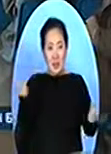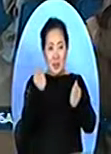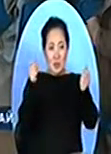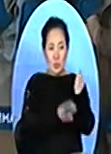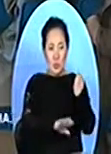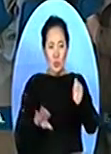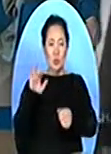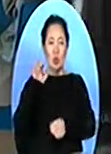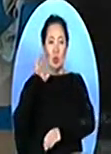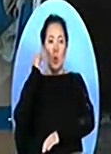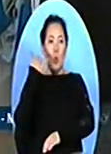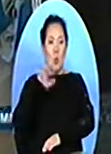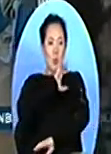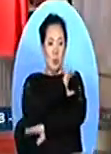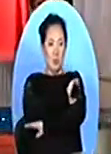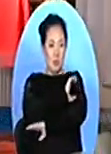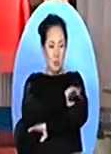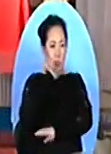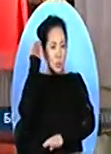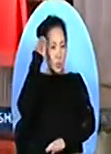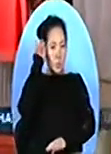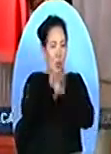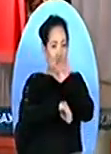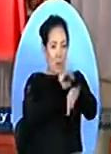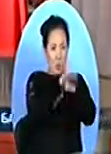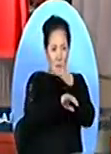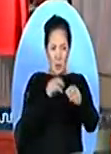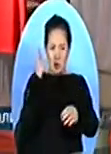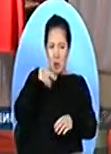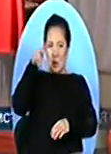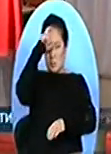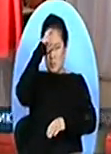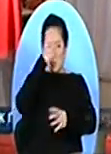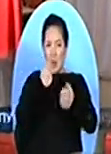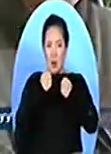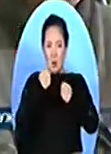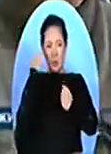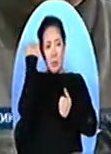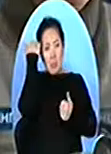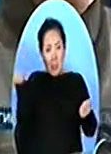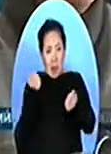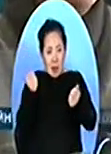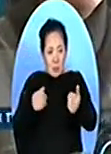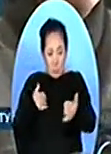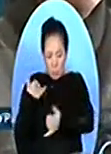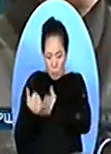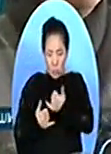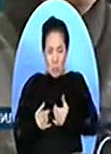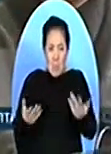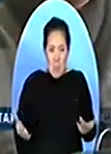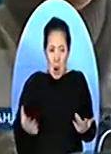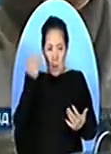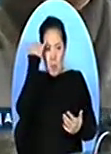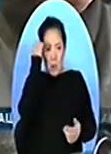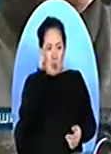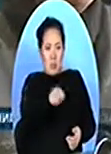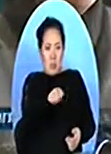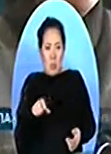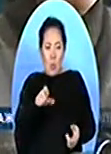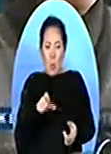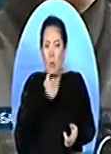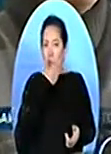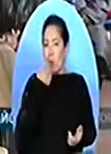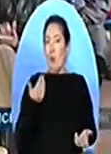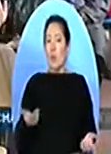сурч дээд мэрэгжил эзэмшгээр хошуурч байгаа. Энэ нь нөгөө талаар малчтын залгамж халаа алдагдж мал маллах хөнгүү болж байгааг иргэд хэлж байна юм